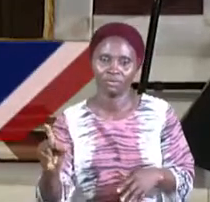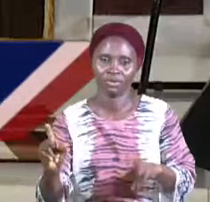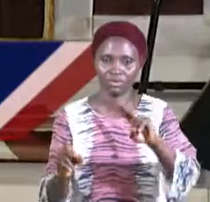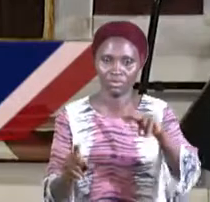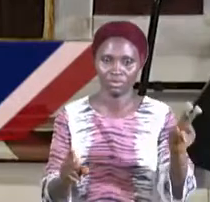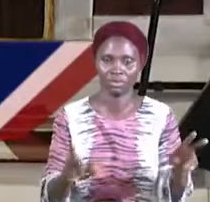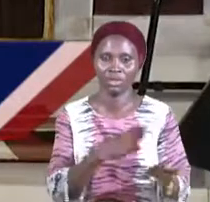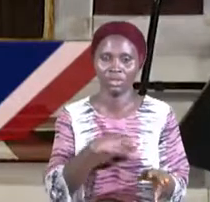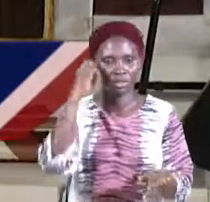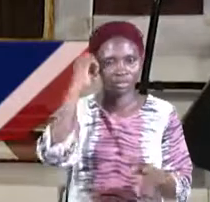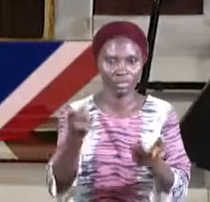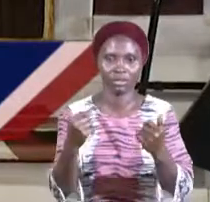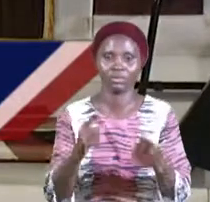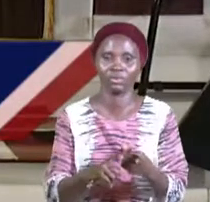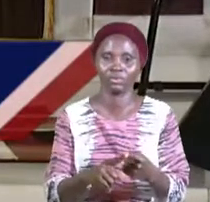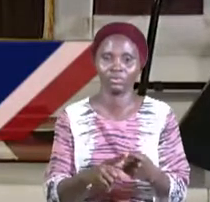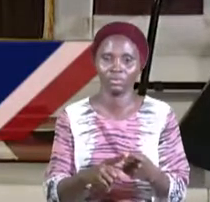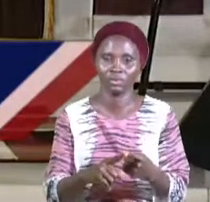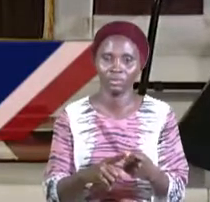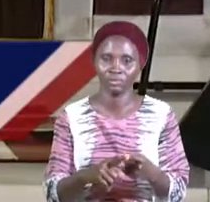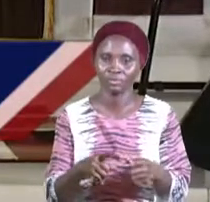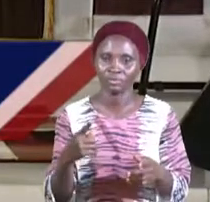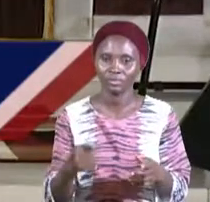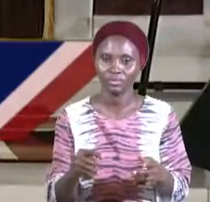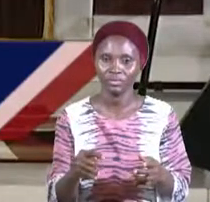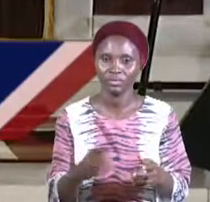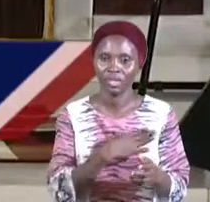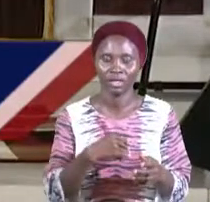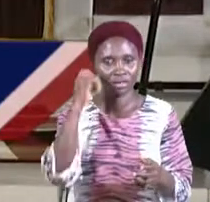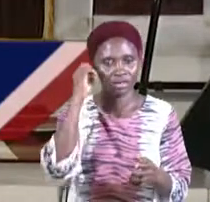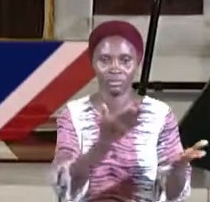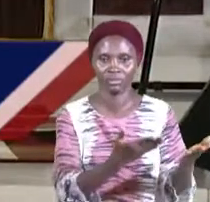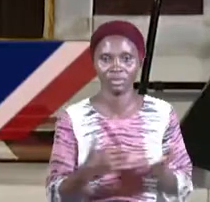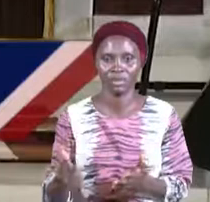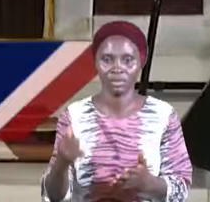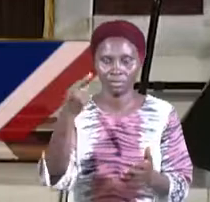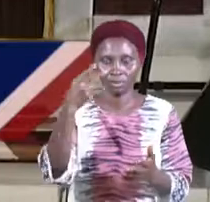22. Ils se rendirent à Bethsaïda et on amena vers Jésus un aveugle